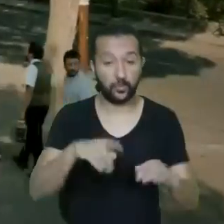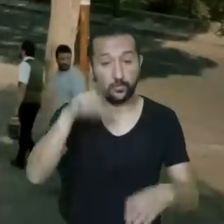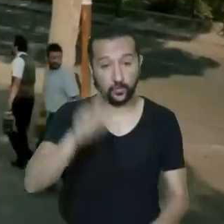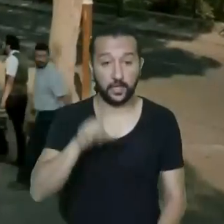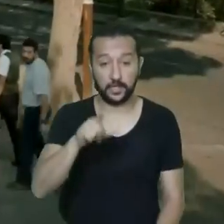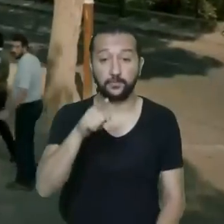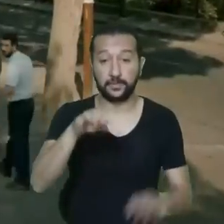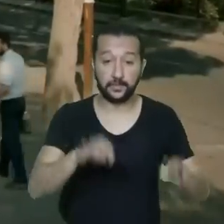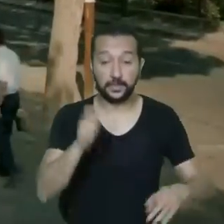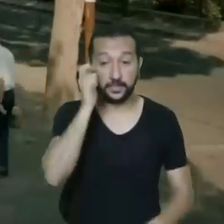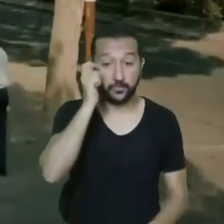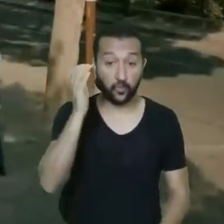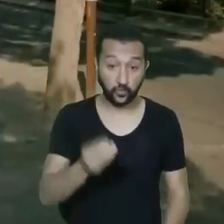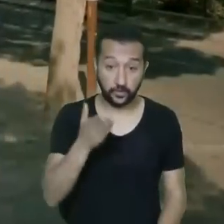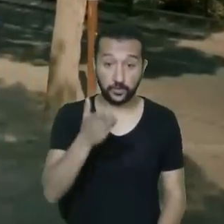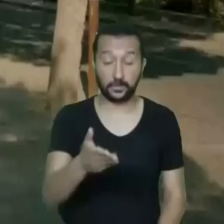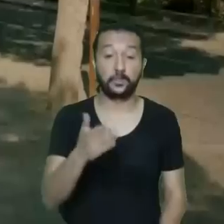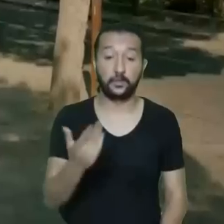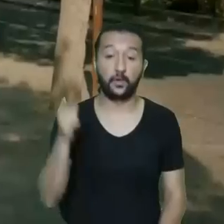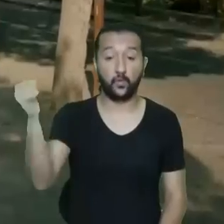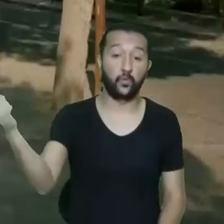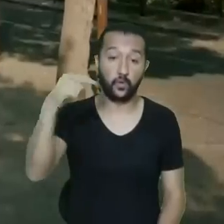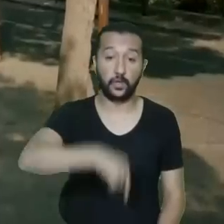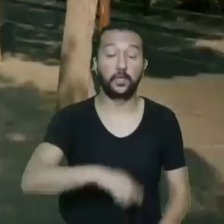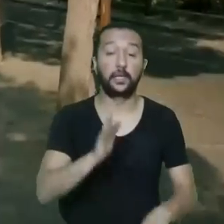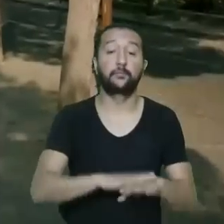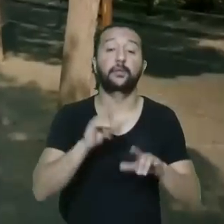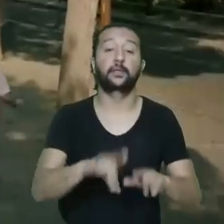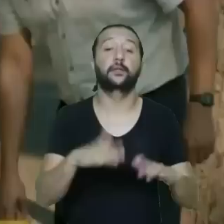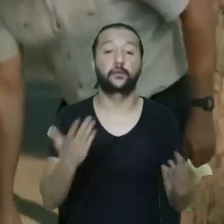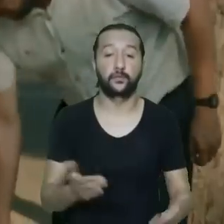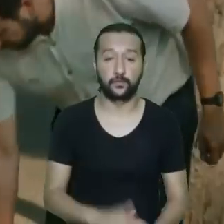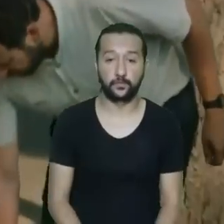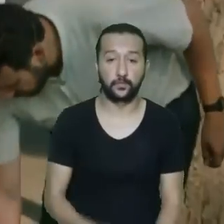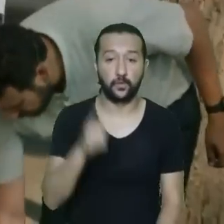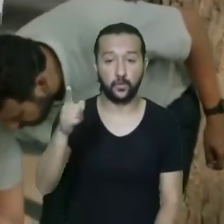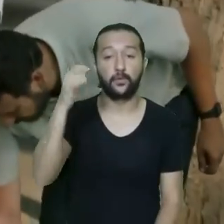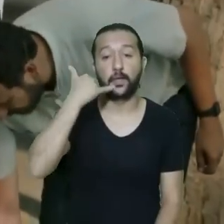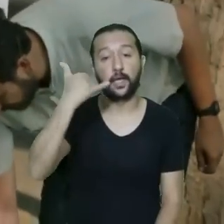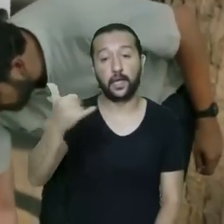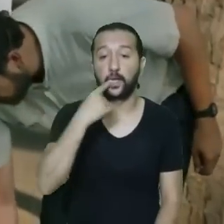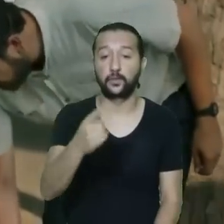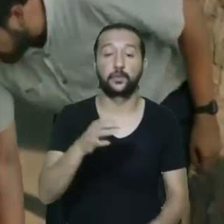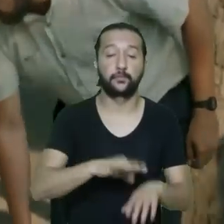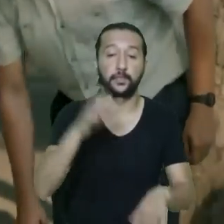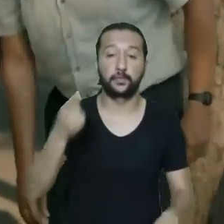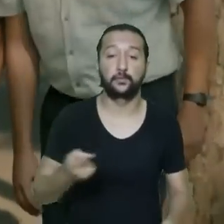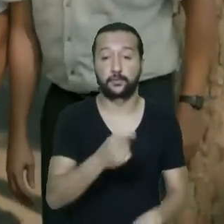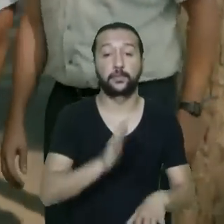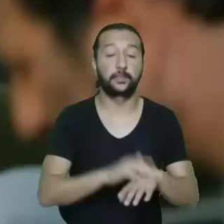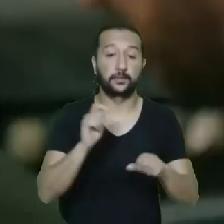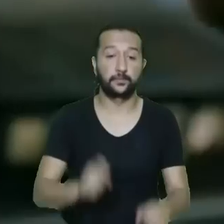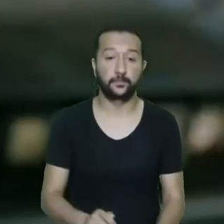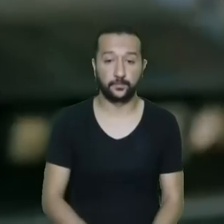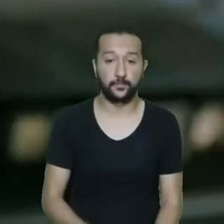Hinci bir tane cep telefonumuz olsa da tatarlıdan buraya kadar gelmek durumunda kalmayacaktık. Buradan bir alo diyecektik, ihbarımızı